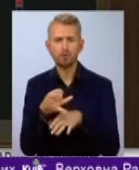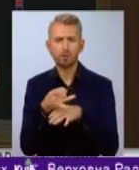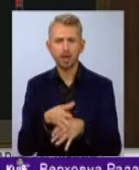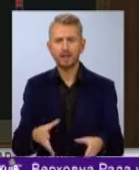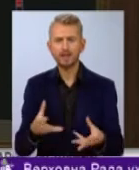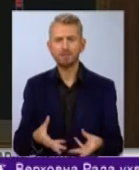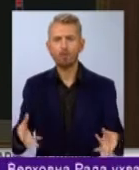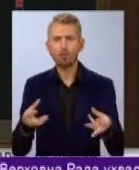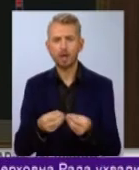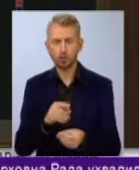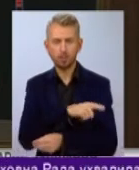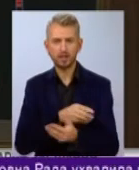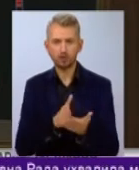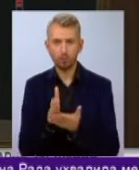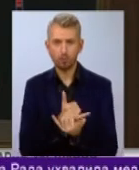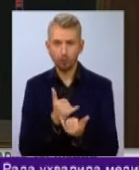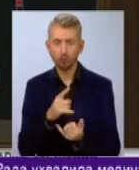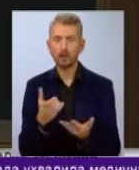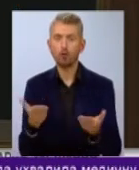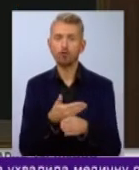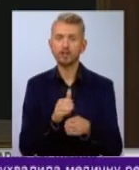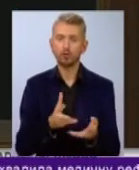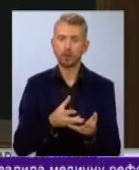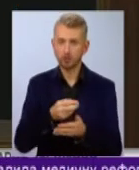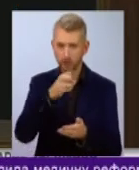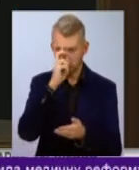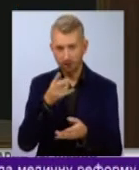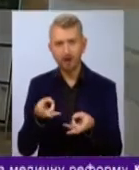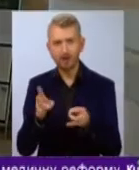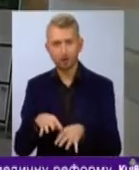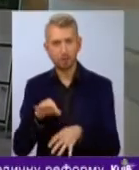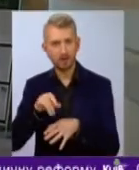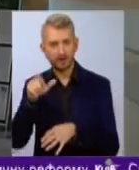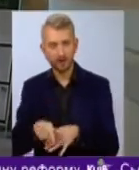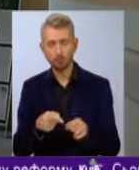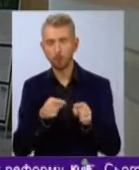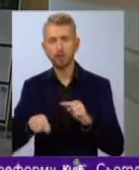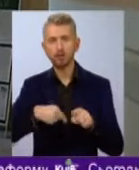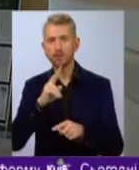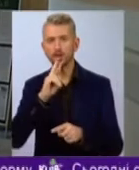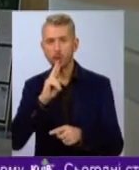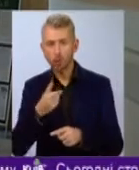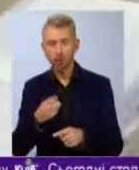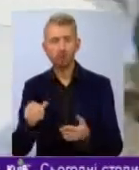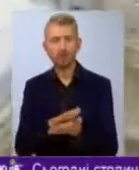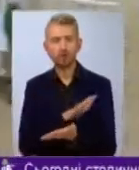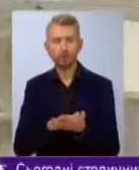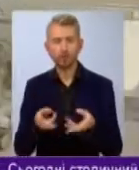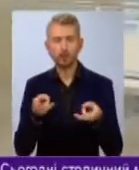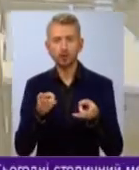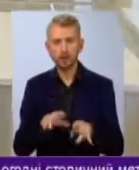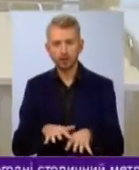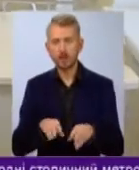співоплату медичних послуг, за якою частину сплачувала держава, решту – пацієнт. Тож, упродовж наступних 2 років безкоштовними